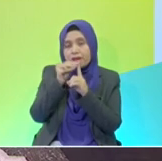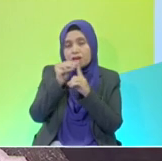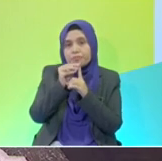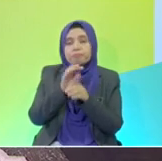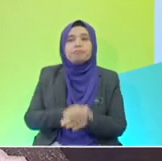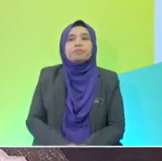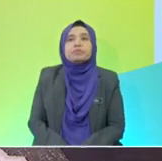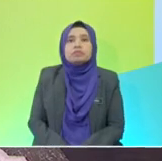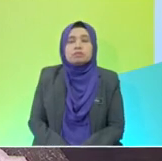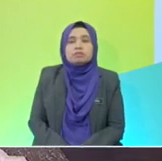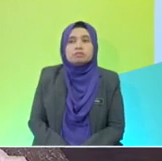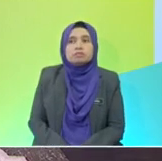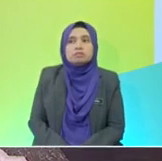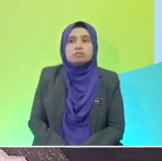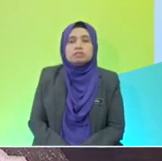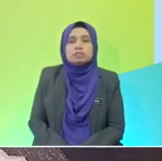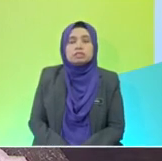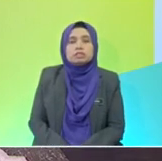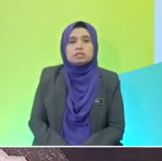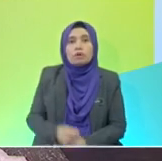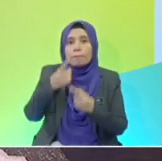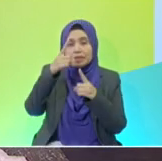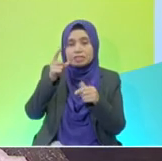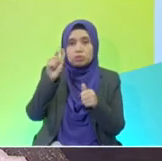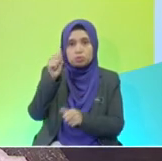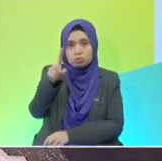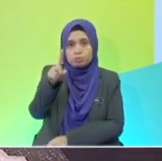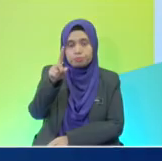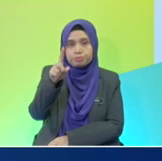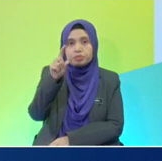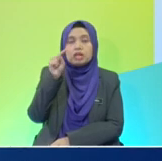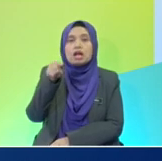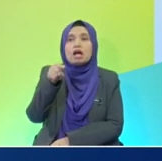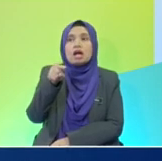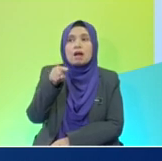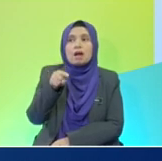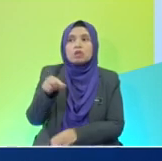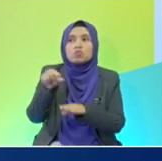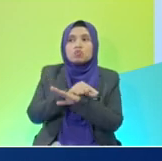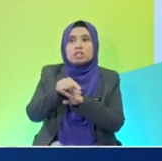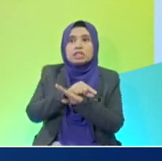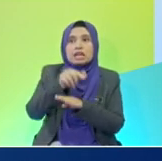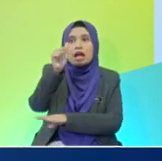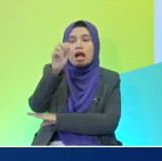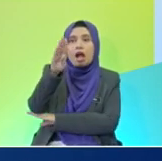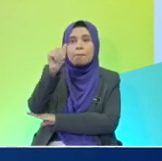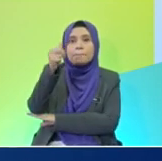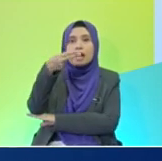markashi oke jawabannya saya berikan yang pertama menggunakan abah-abah keselamatan